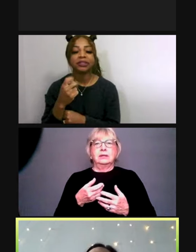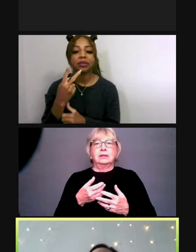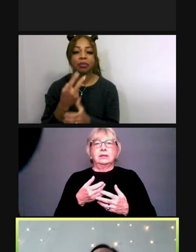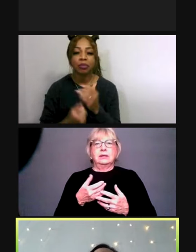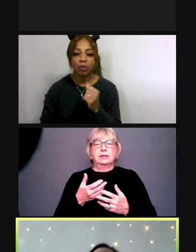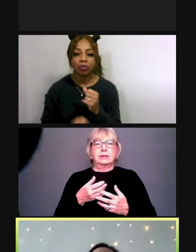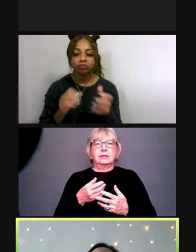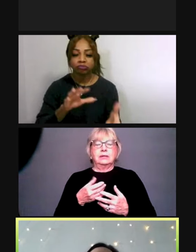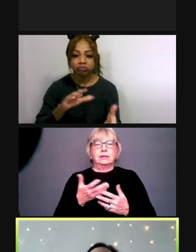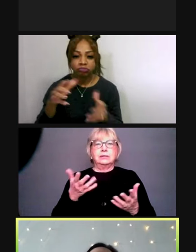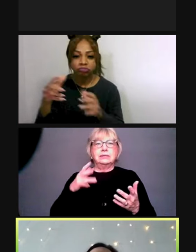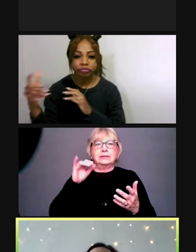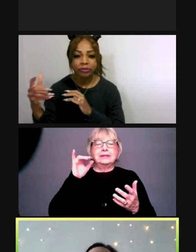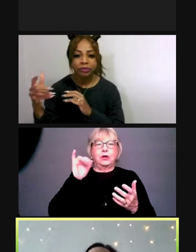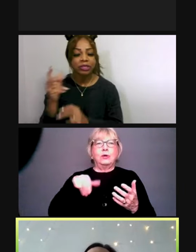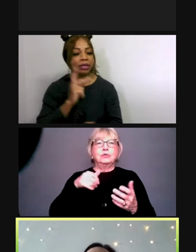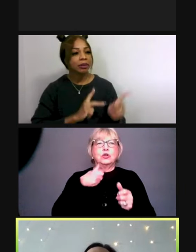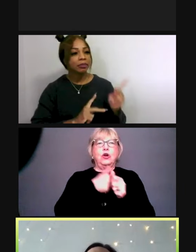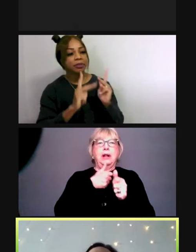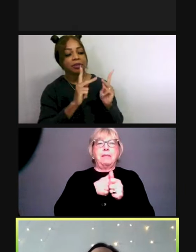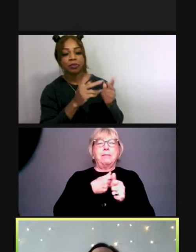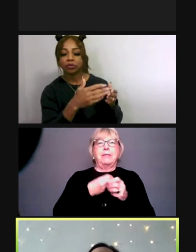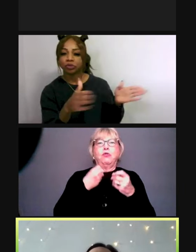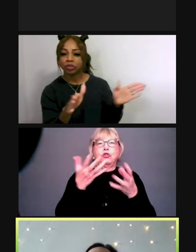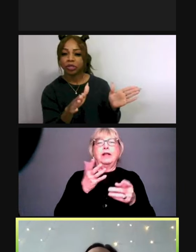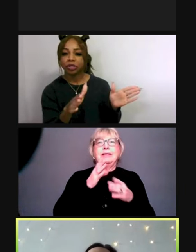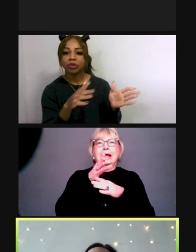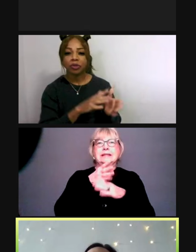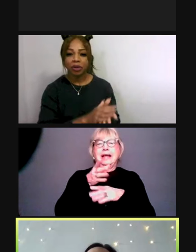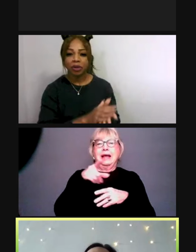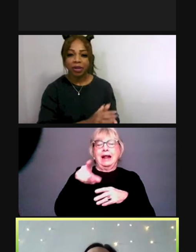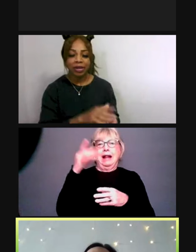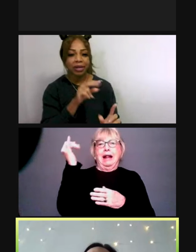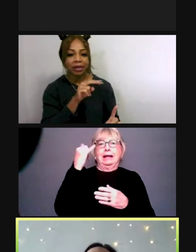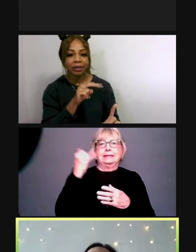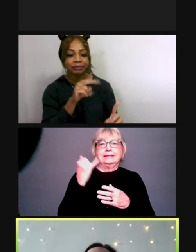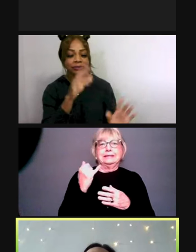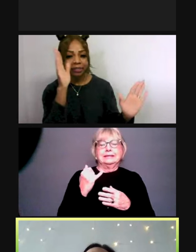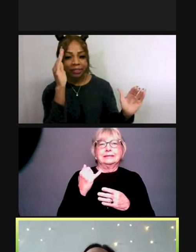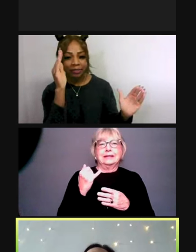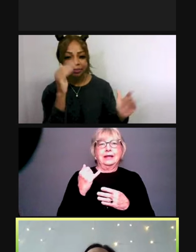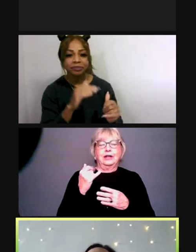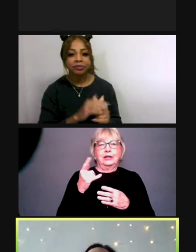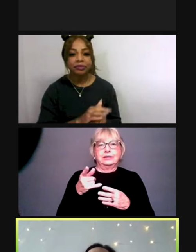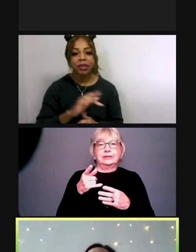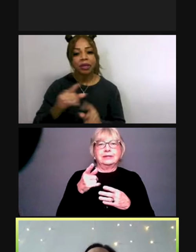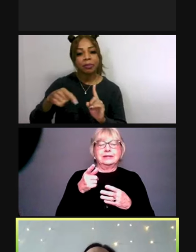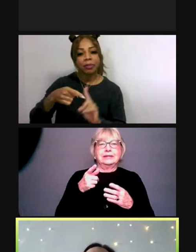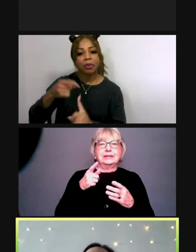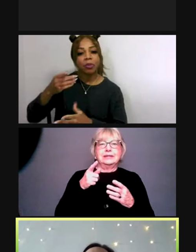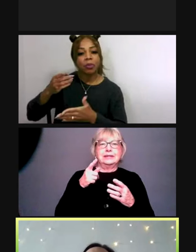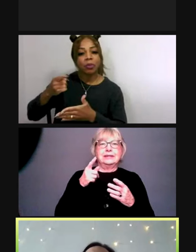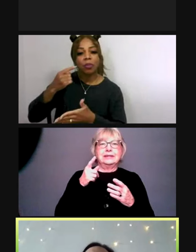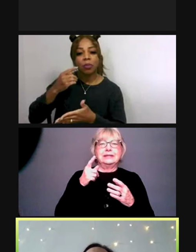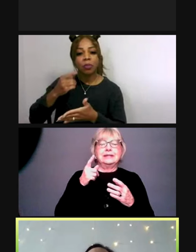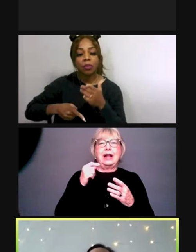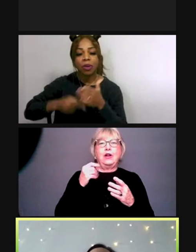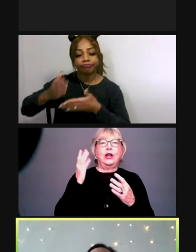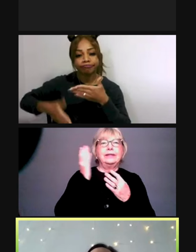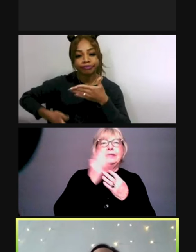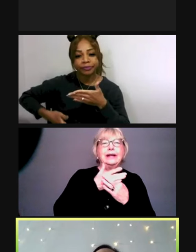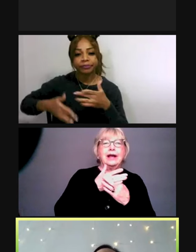ça qu'elle a donné accès à cet artiste d'une façon qui a perturbé les attentes soi-disant